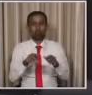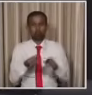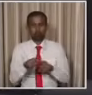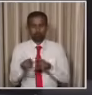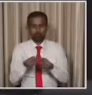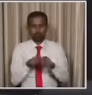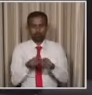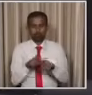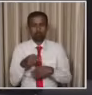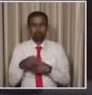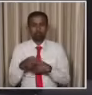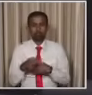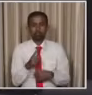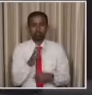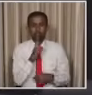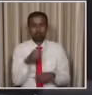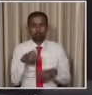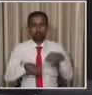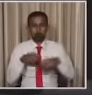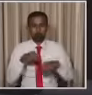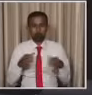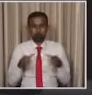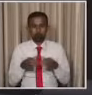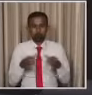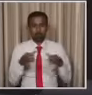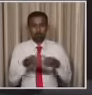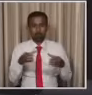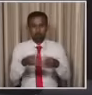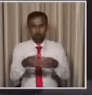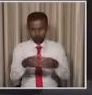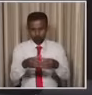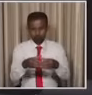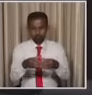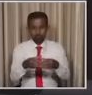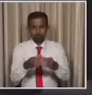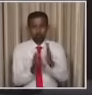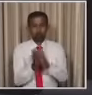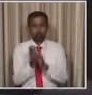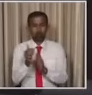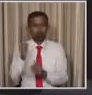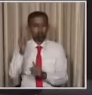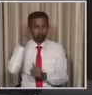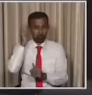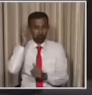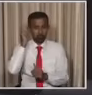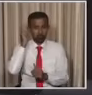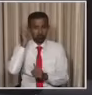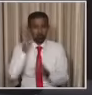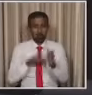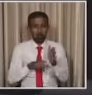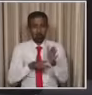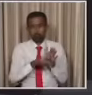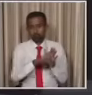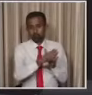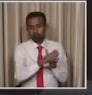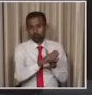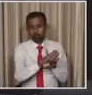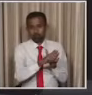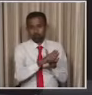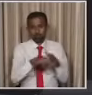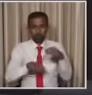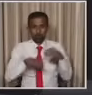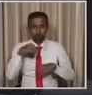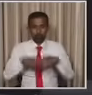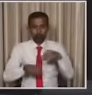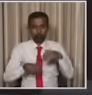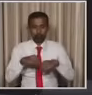ඇයි? මේ රටේ දේශපාලන ධාරාවේ තිබුණු ඓතිහාසික පැරණි